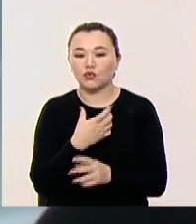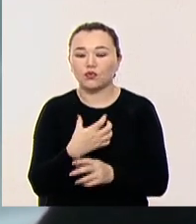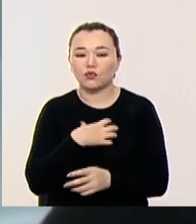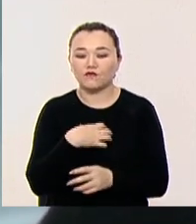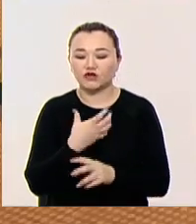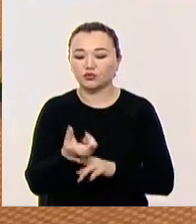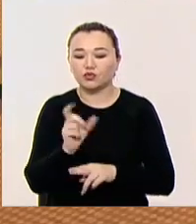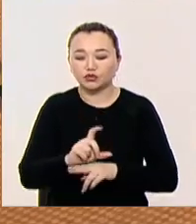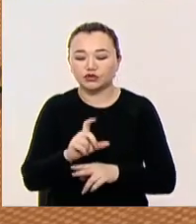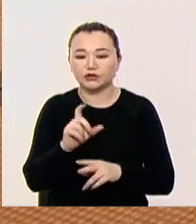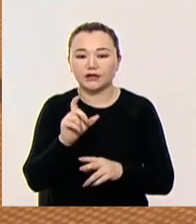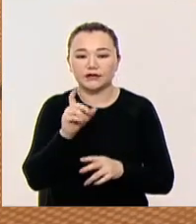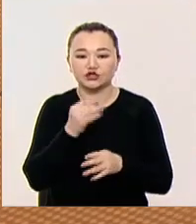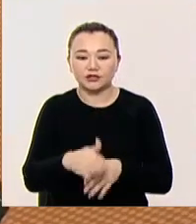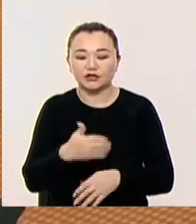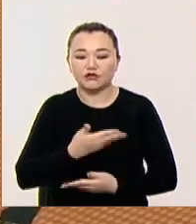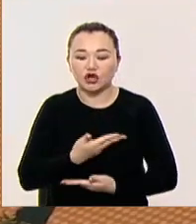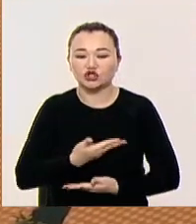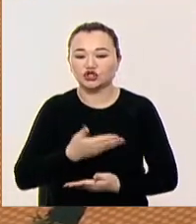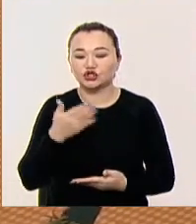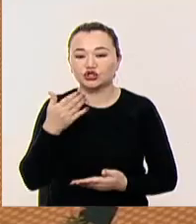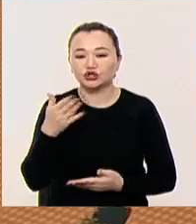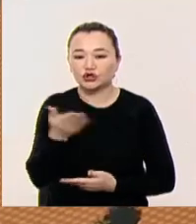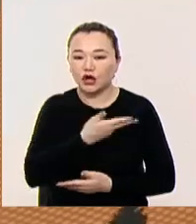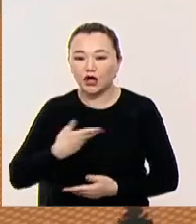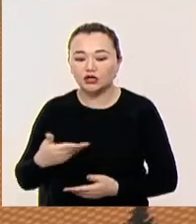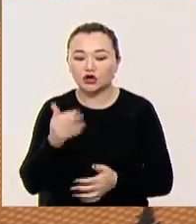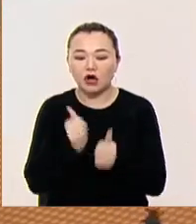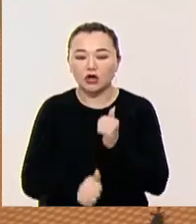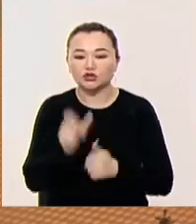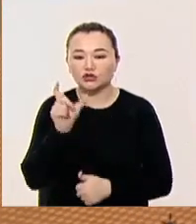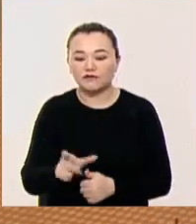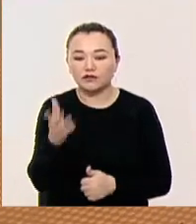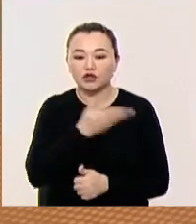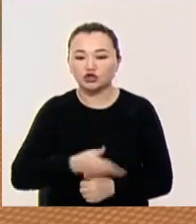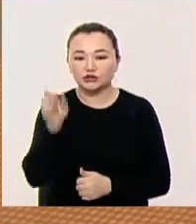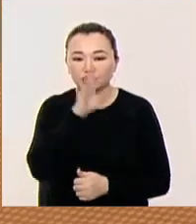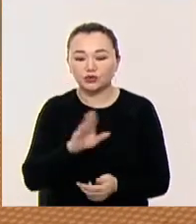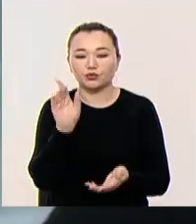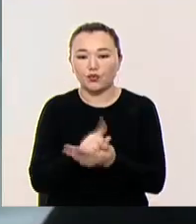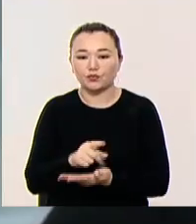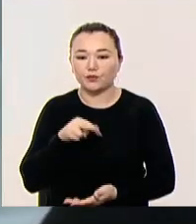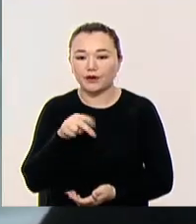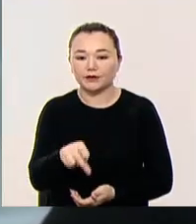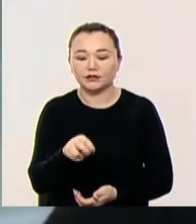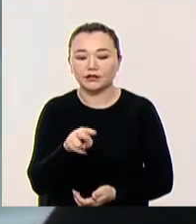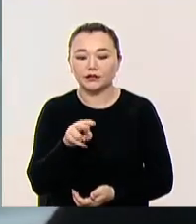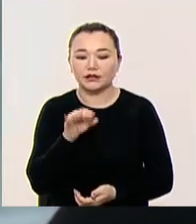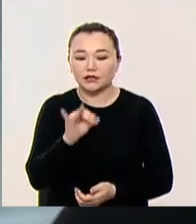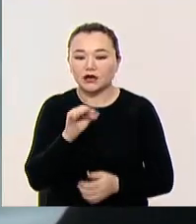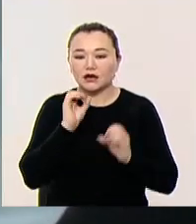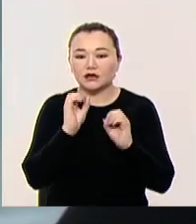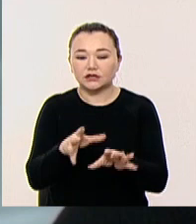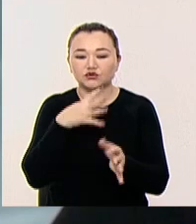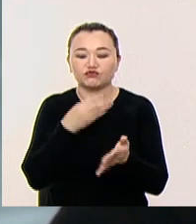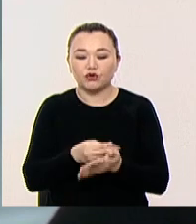важная, неотъемлемая часть нашей жизни. Я думаю, что каждый гражданин нашей страны должен пойти и отдать свой